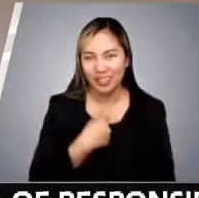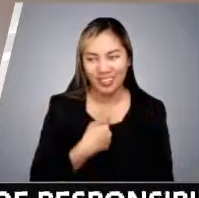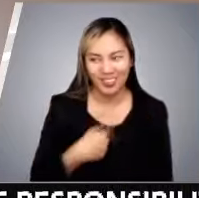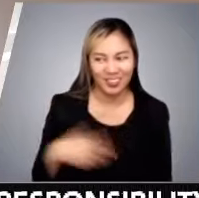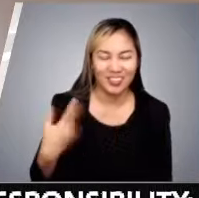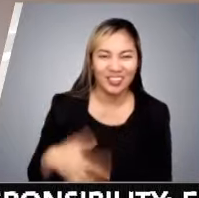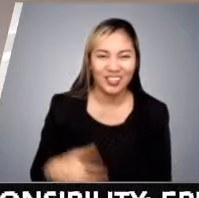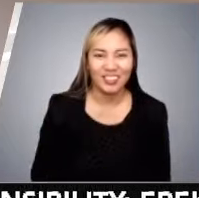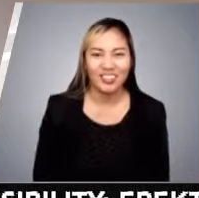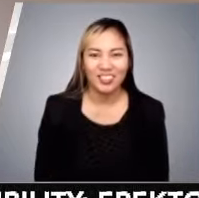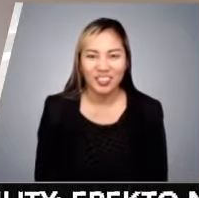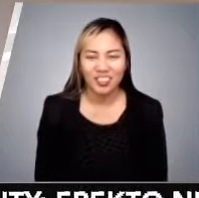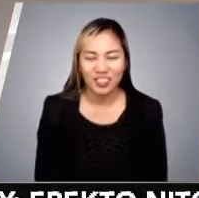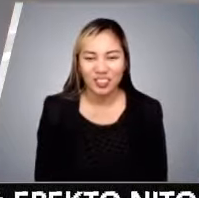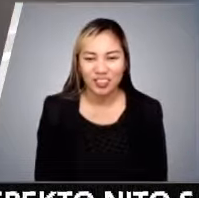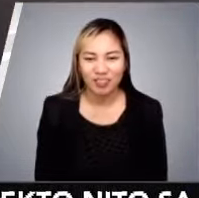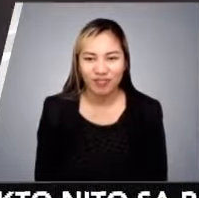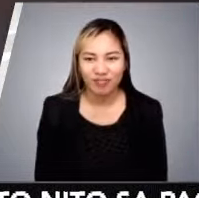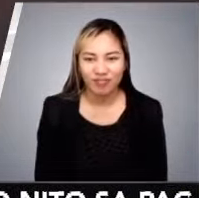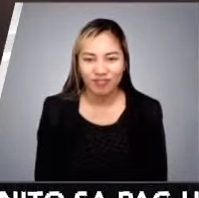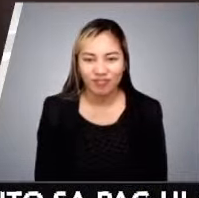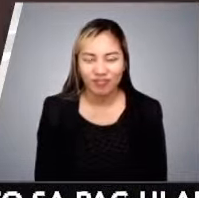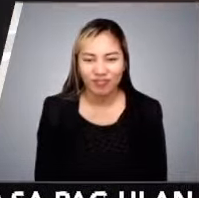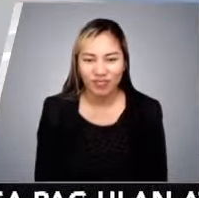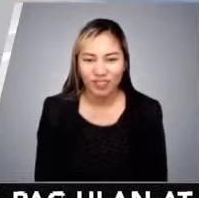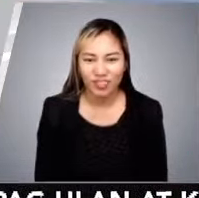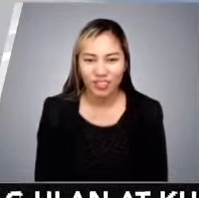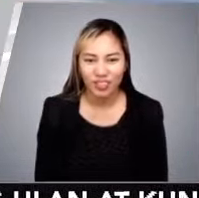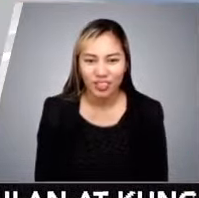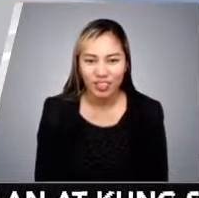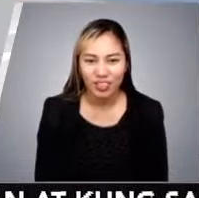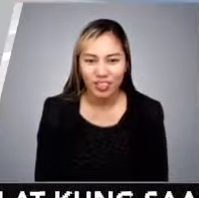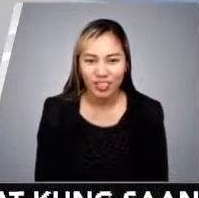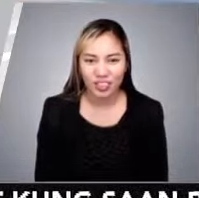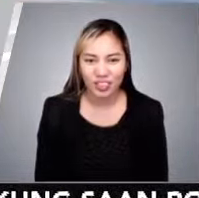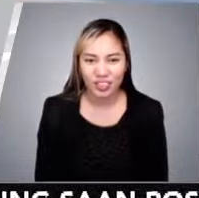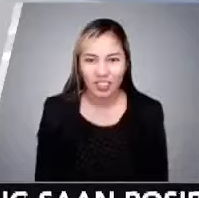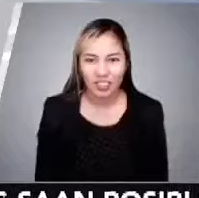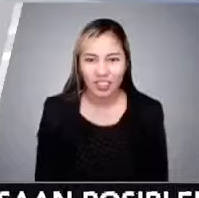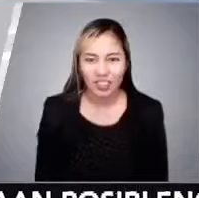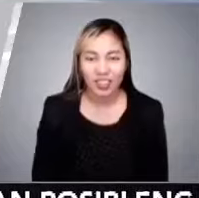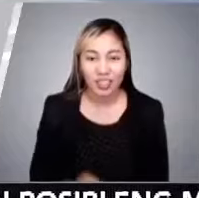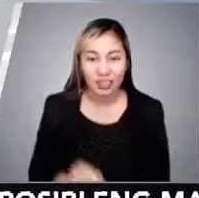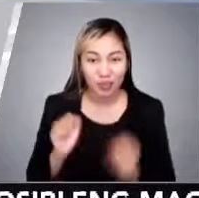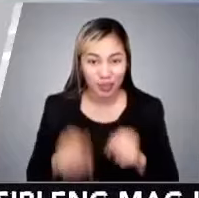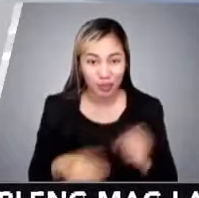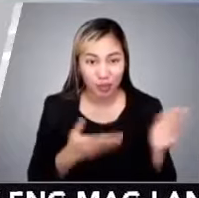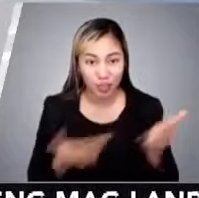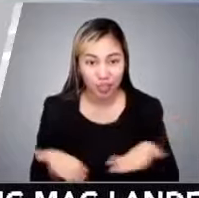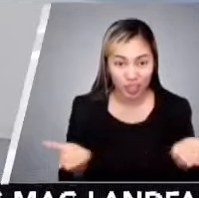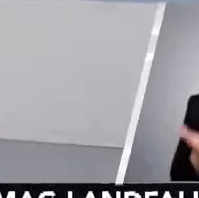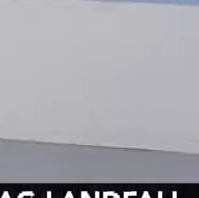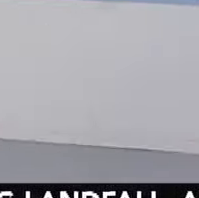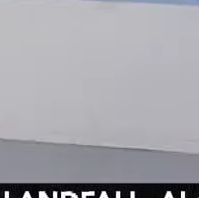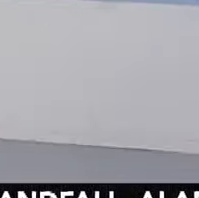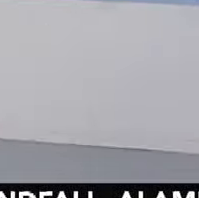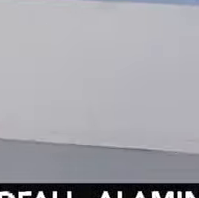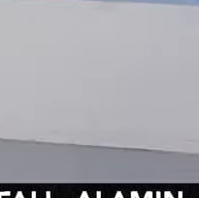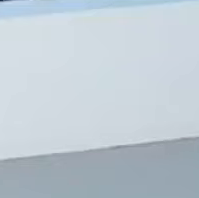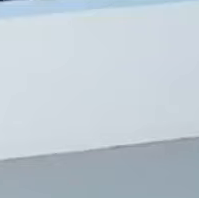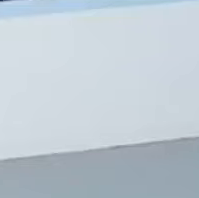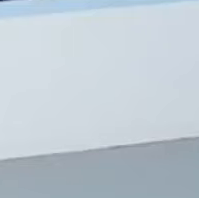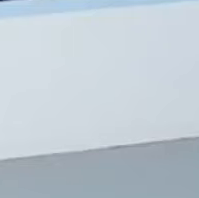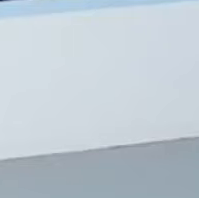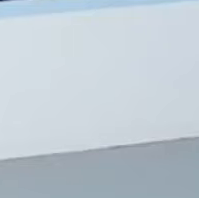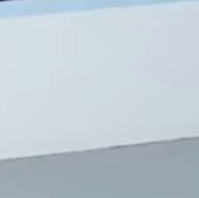yan. Ayaw magpaiwan. Oo. Kung pwede ko lang isama dito. Sasama bakit ko hindi? Why not, pare? Oo nga, subukan